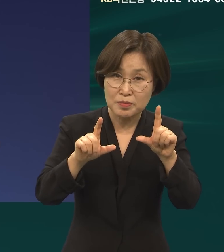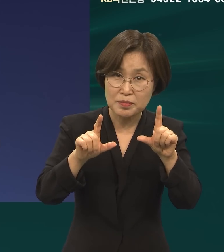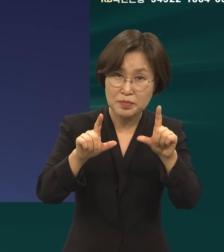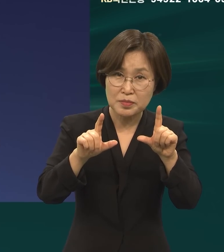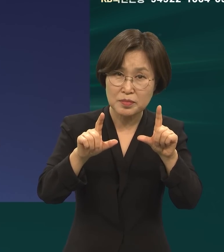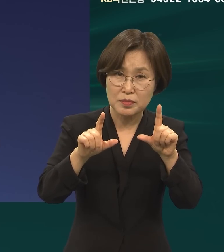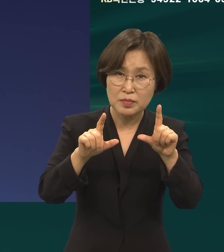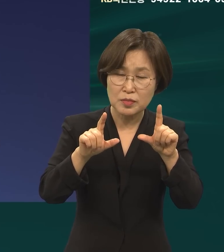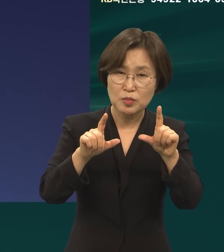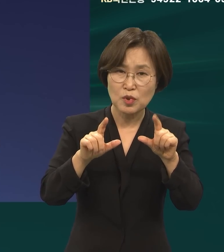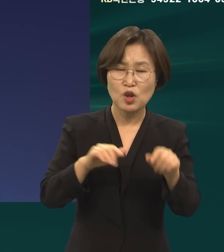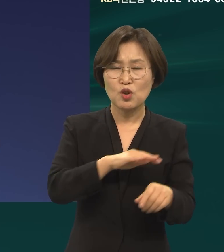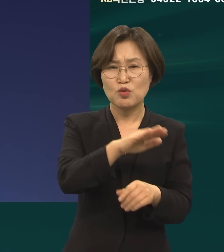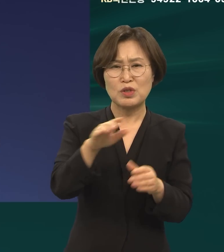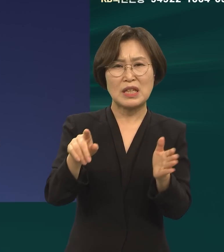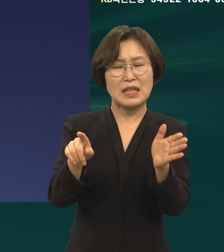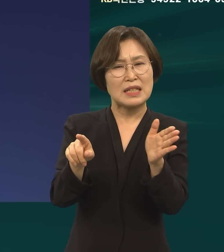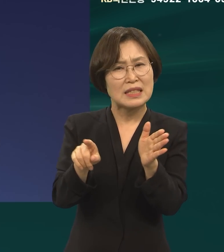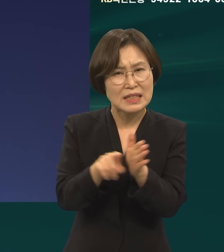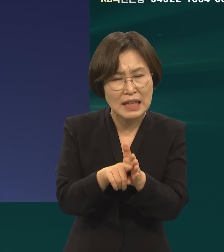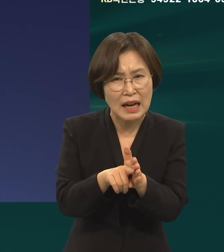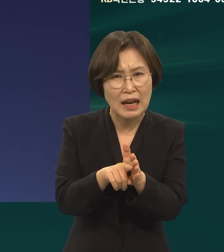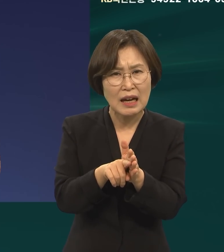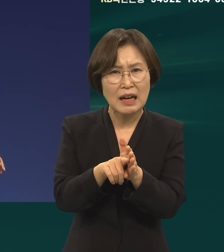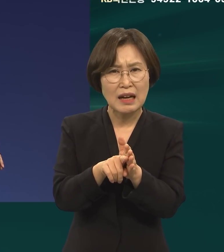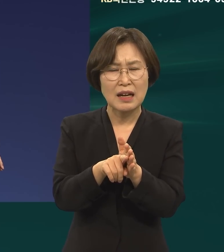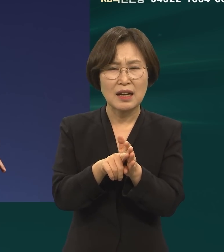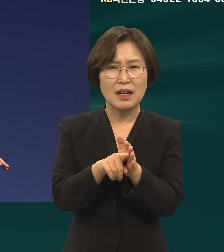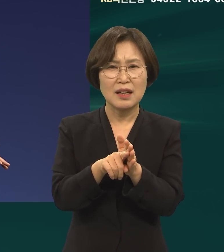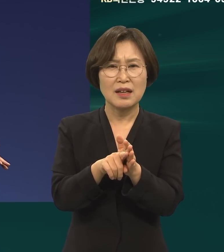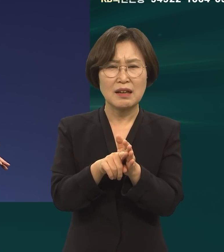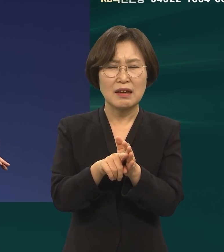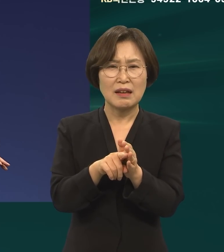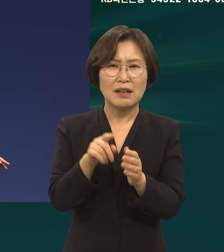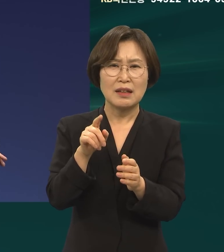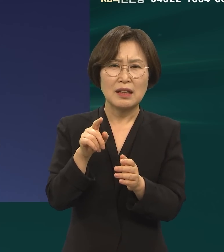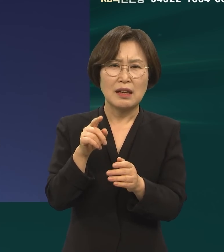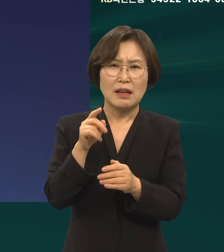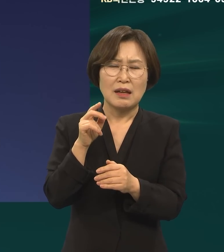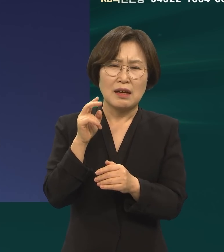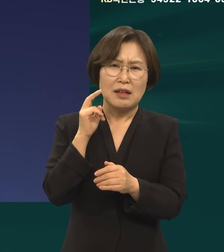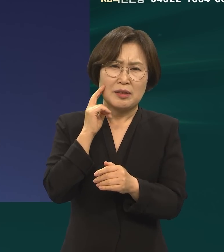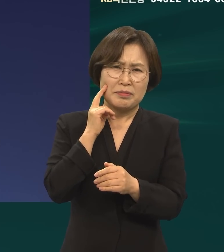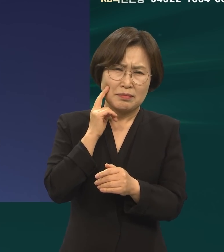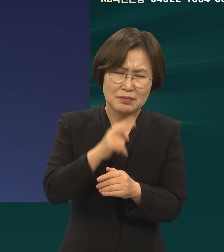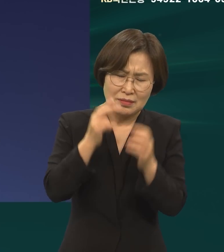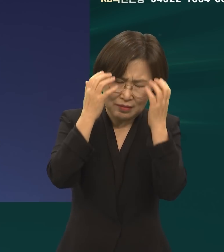비극적인 신앙생활을 할 가능성이 있다 없다? 있다는 말입니다.